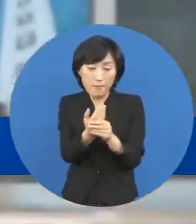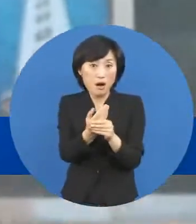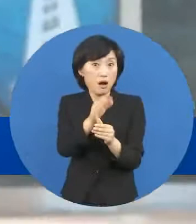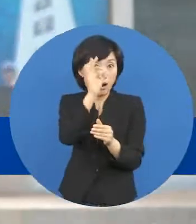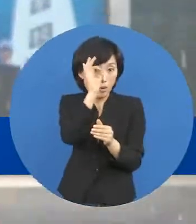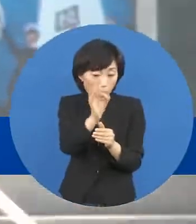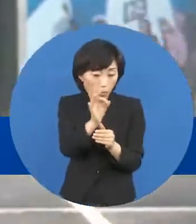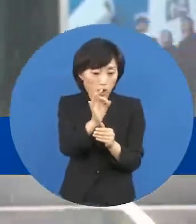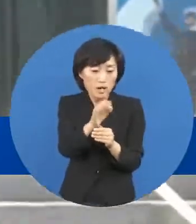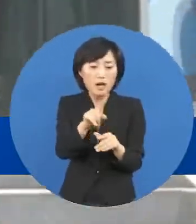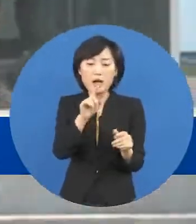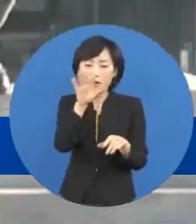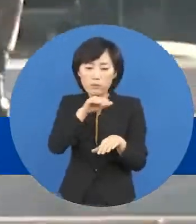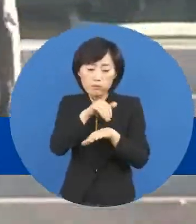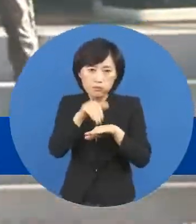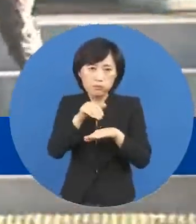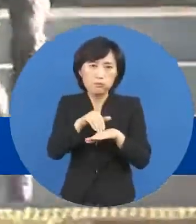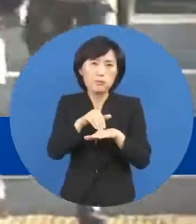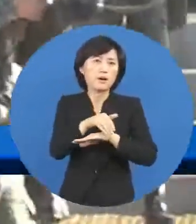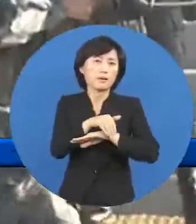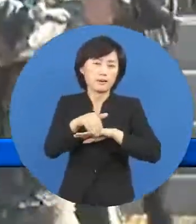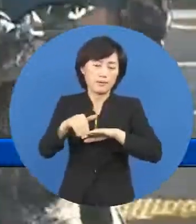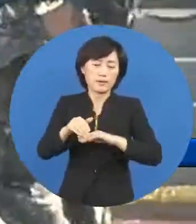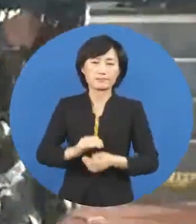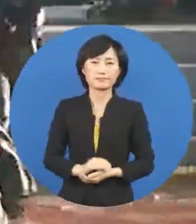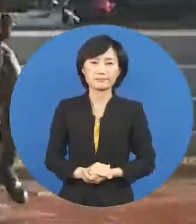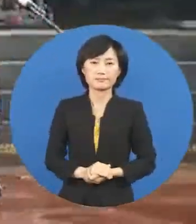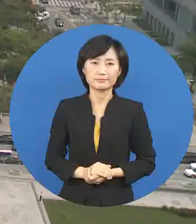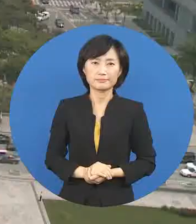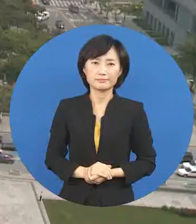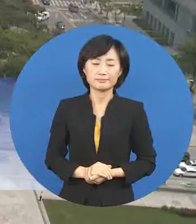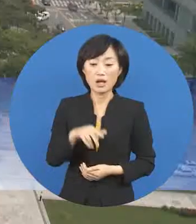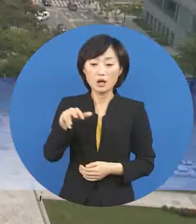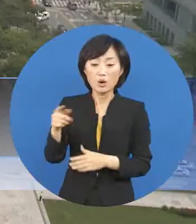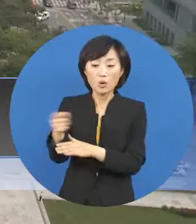메시지를 부여해 실전 대응 역량도 점검할 예정입니다.